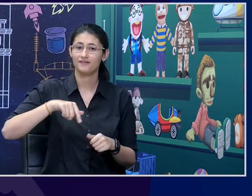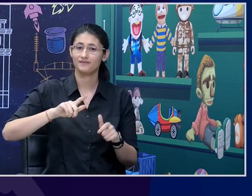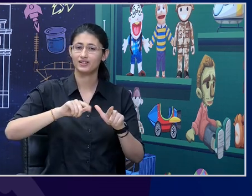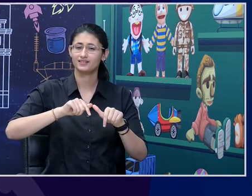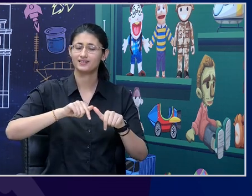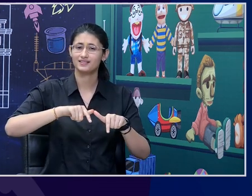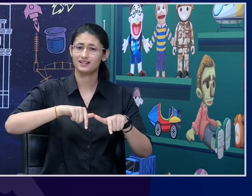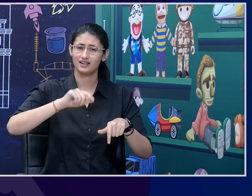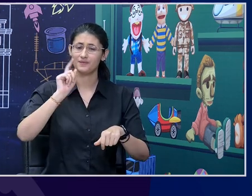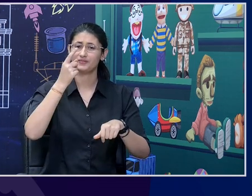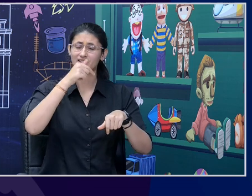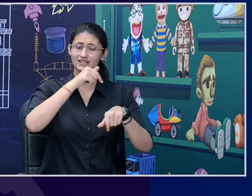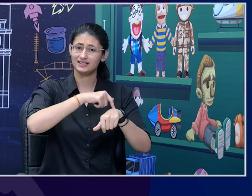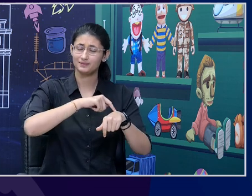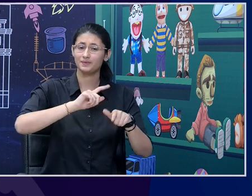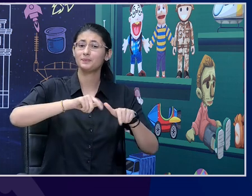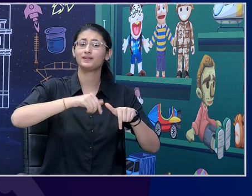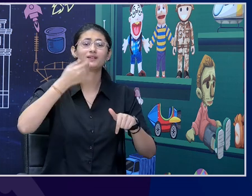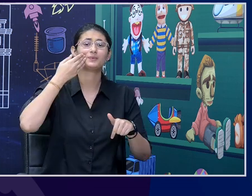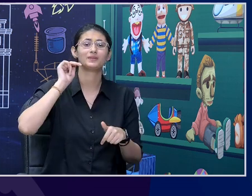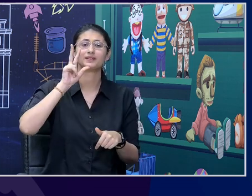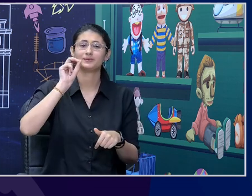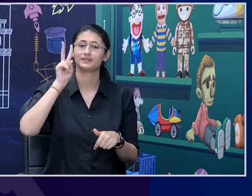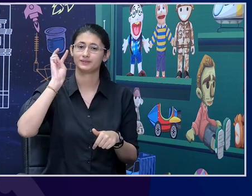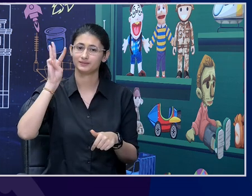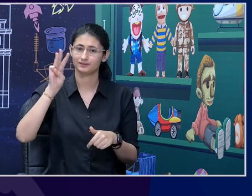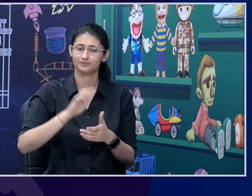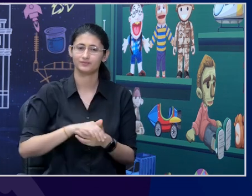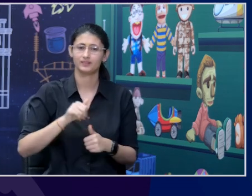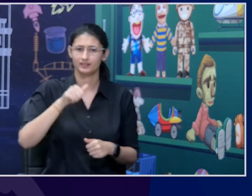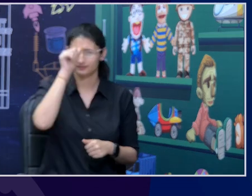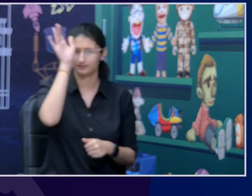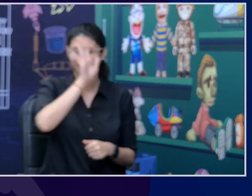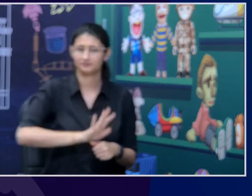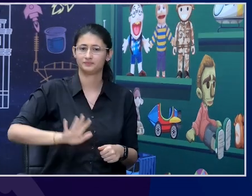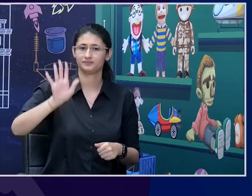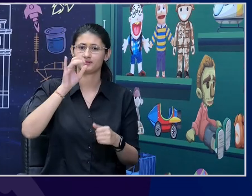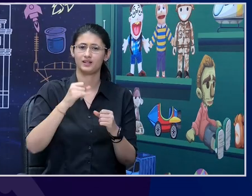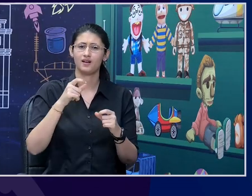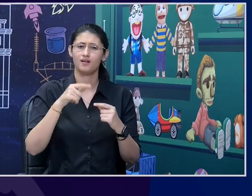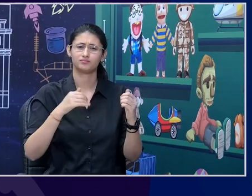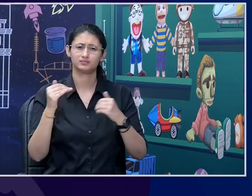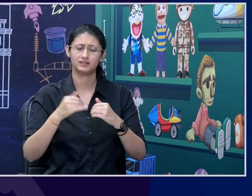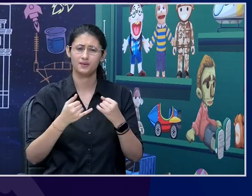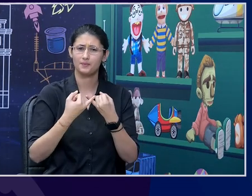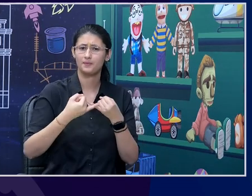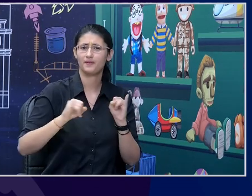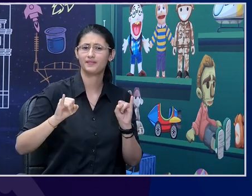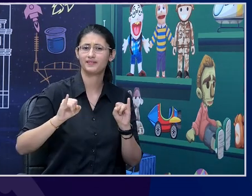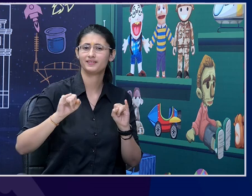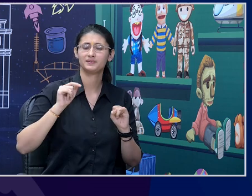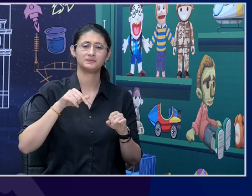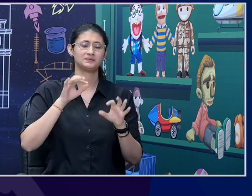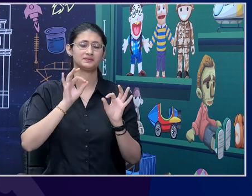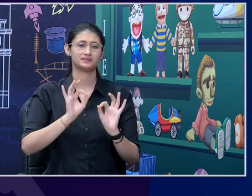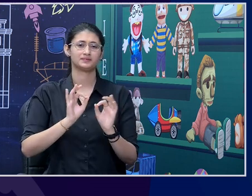टाइम इन डी कंट्री इन 2023 कमिटेड तू डी डेमोक्रेसी एंड मल्टीलेटरलिज्म इंडियाज